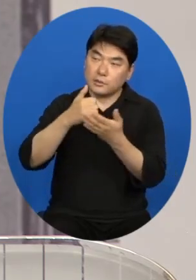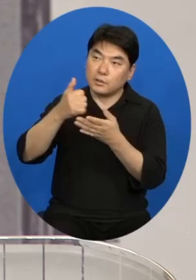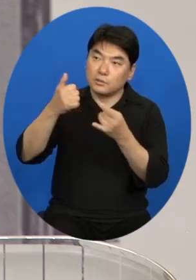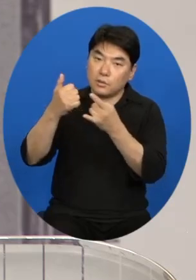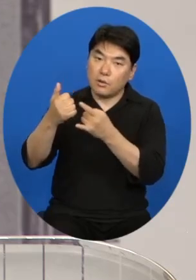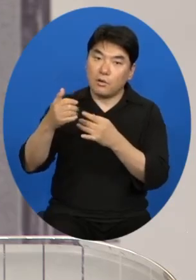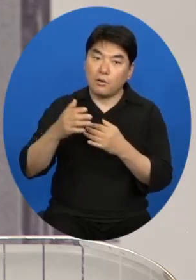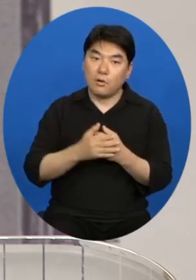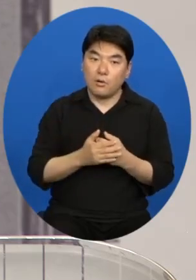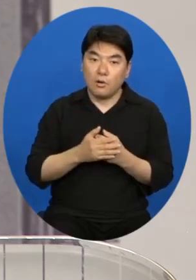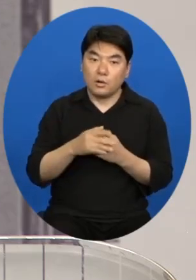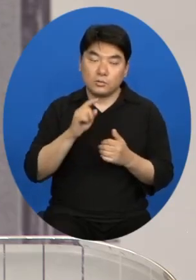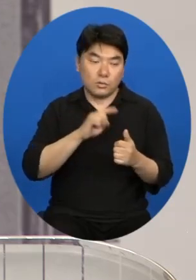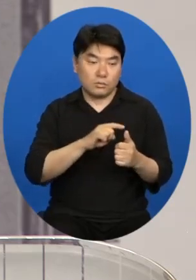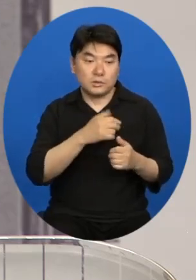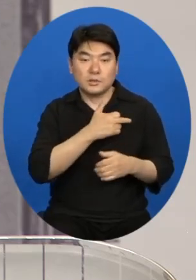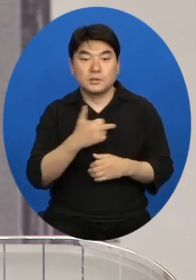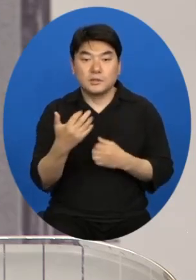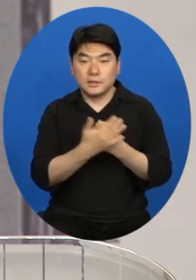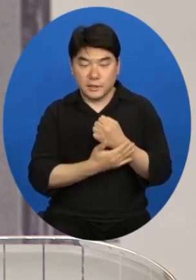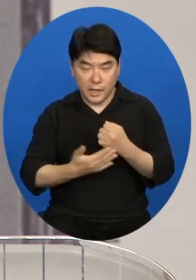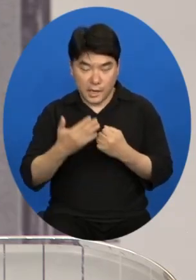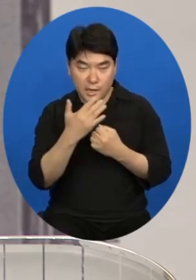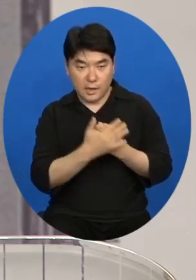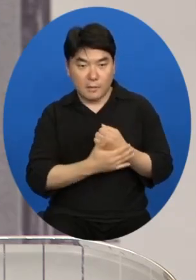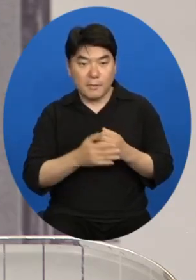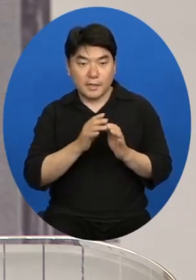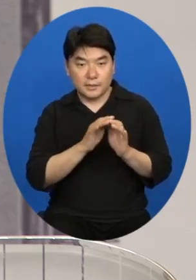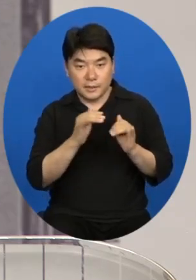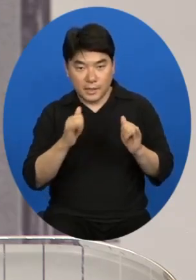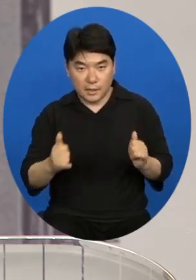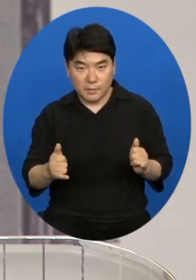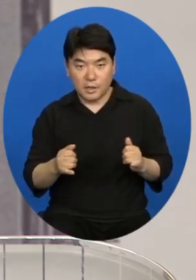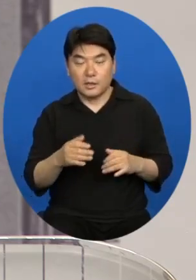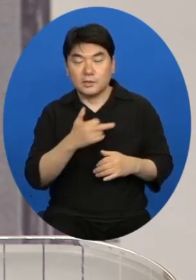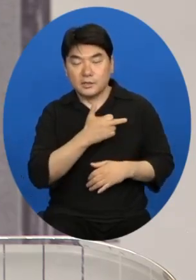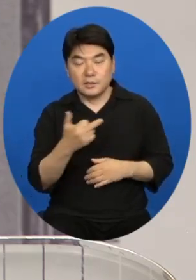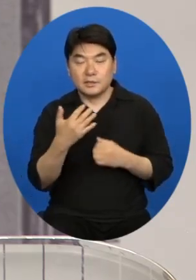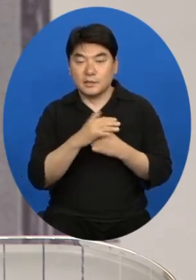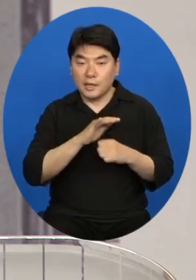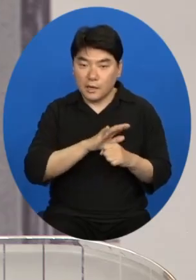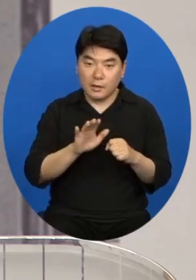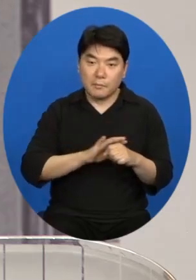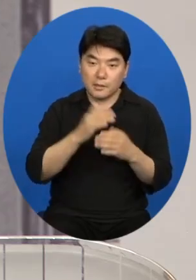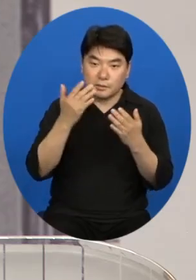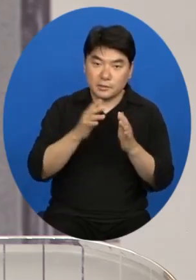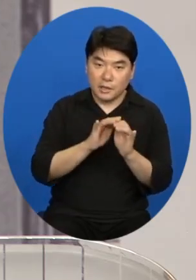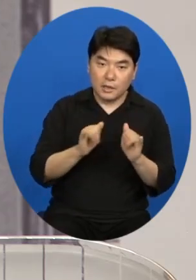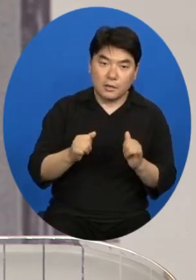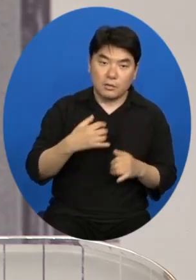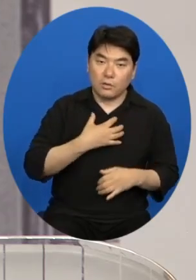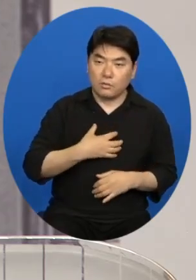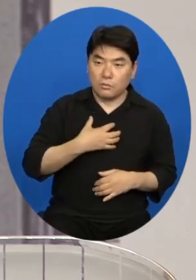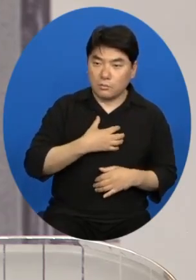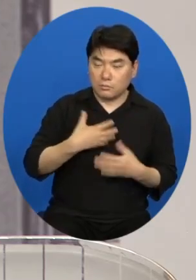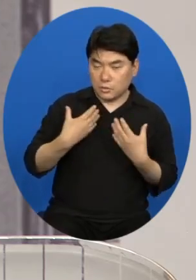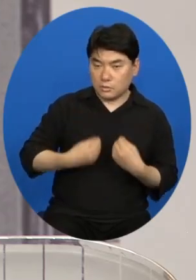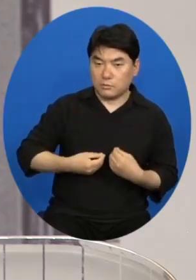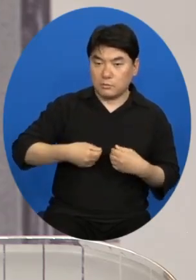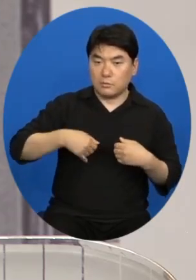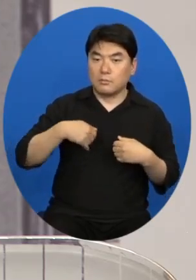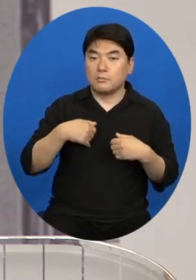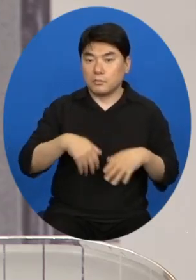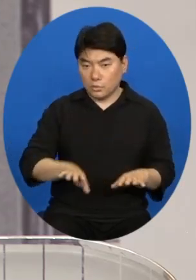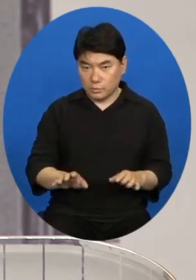말씀하실까요? 너는 큰 은총을 받은 사람이야. 너는 내가 크게 사랑하는 자야. 낙심하지 마. 염려하지 마. 세상에서